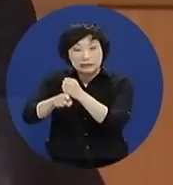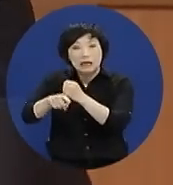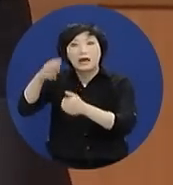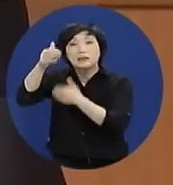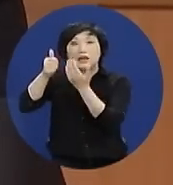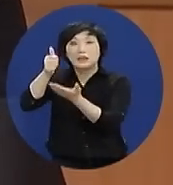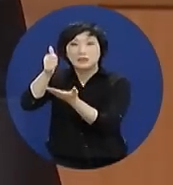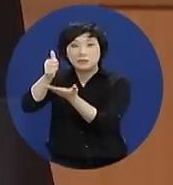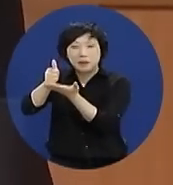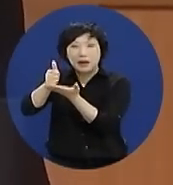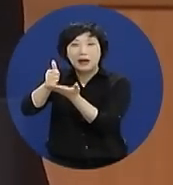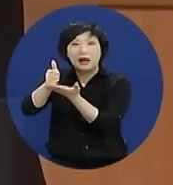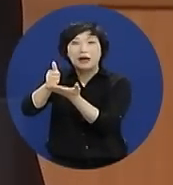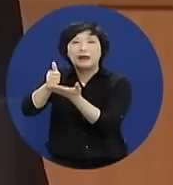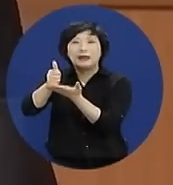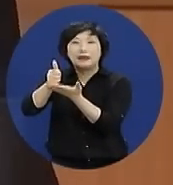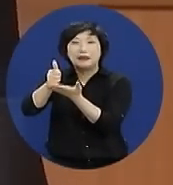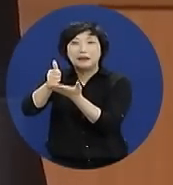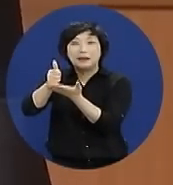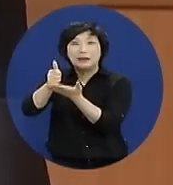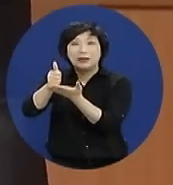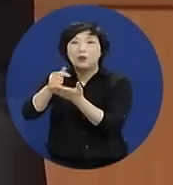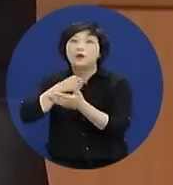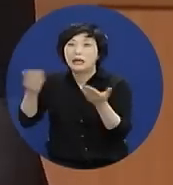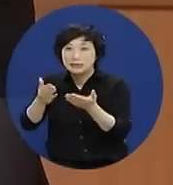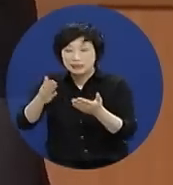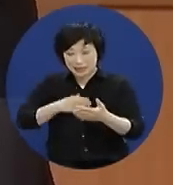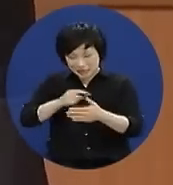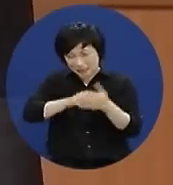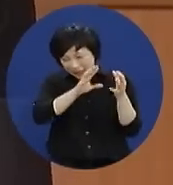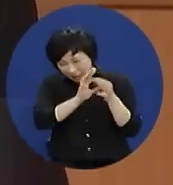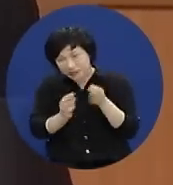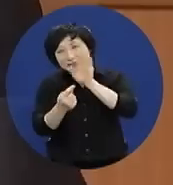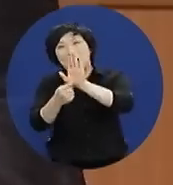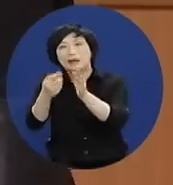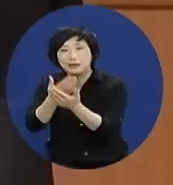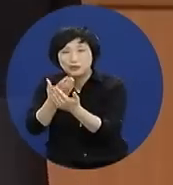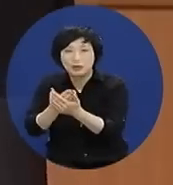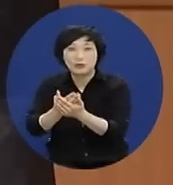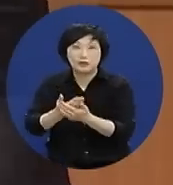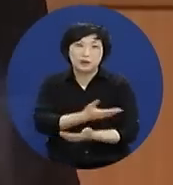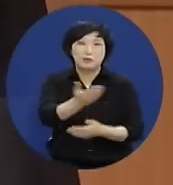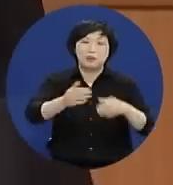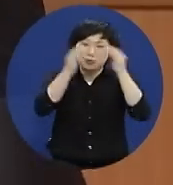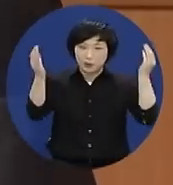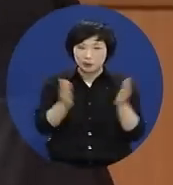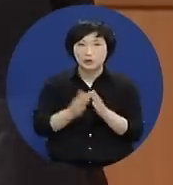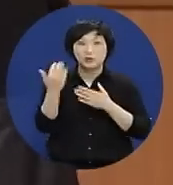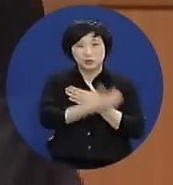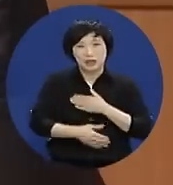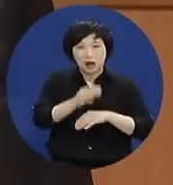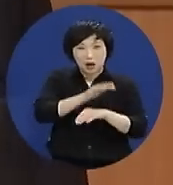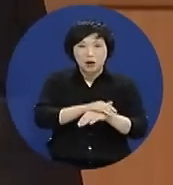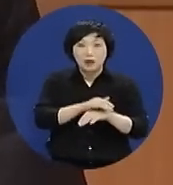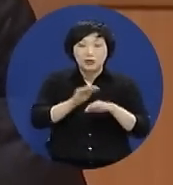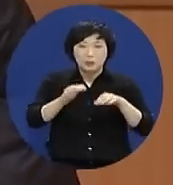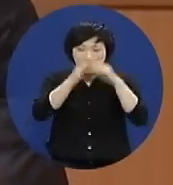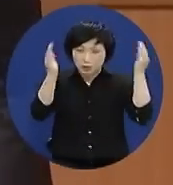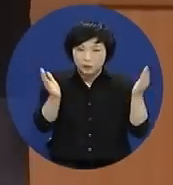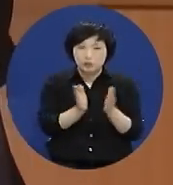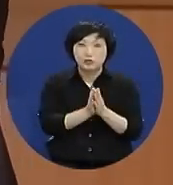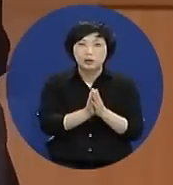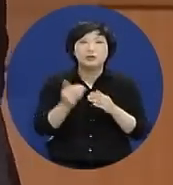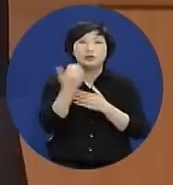てやりたいことが制限なく現れ皆さん全員が天国で再下すること